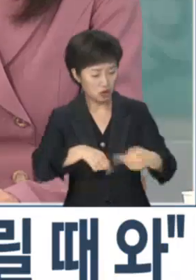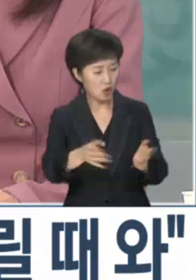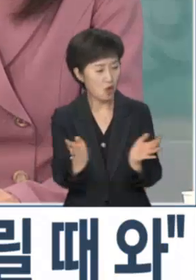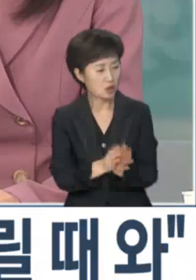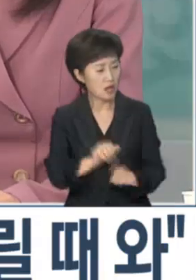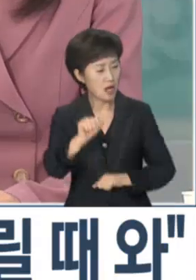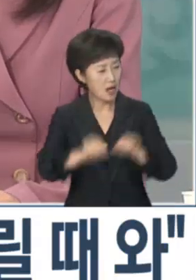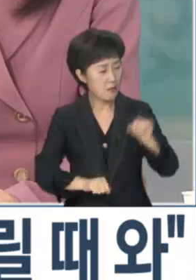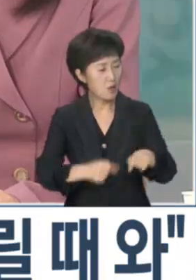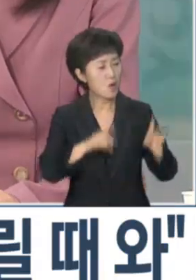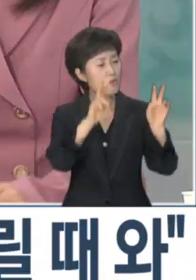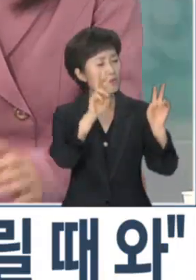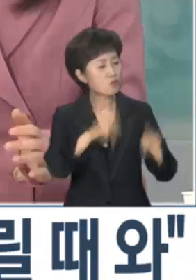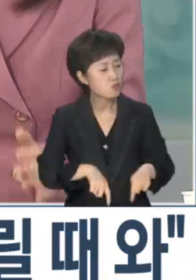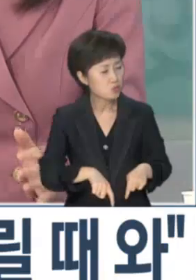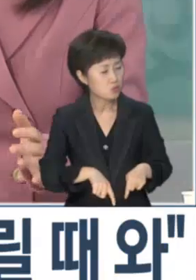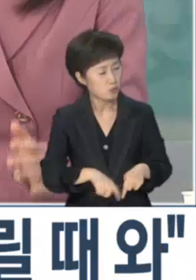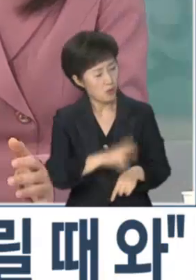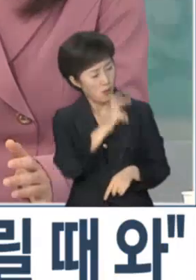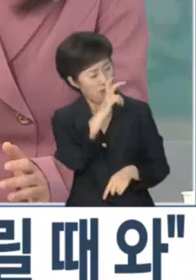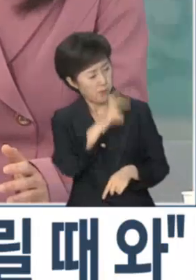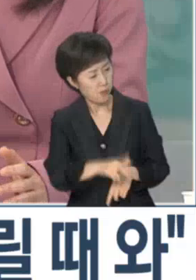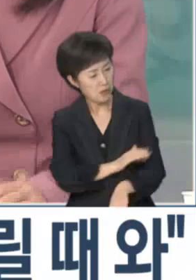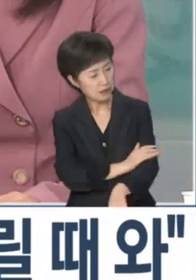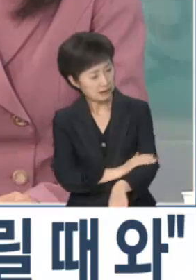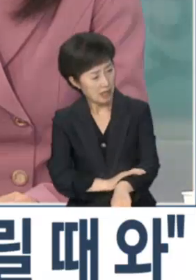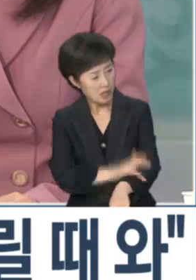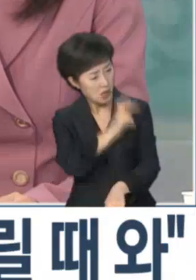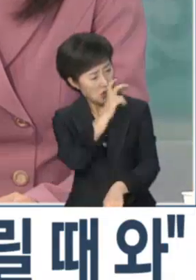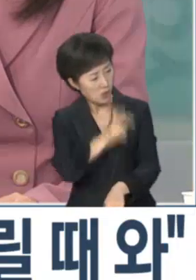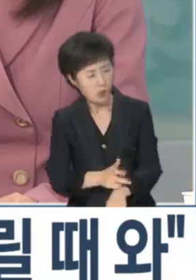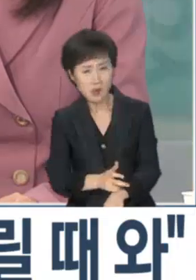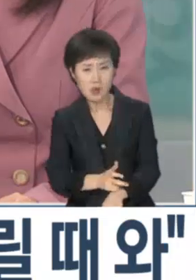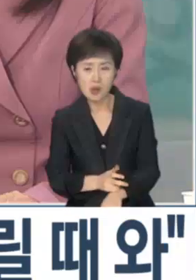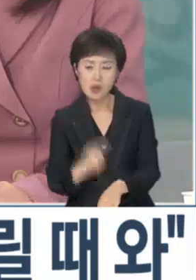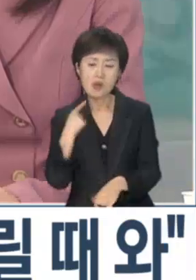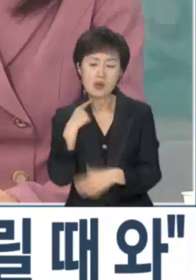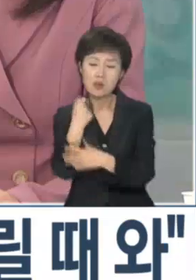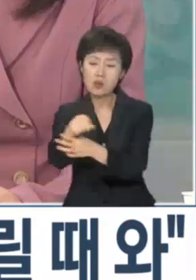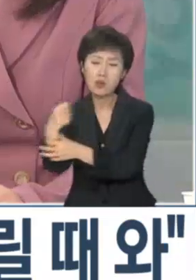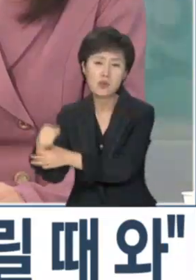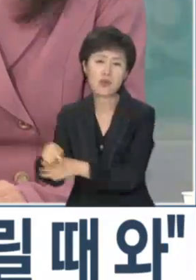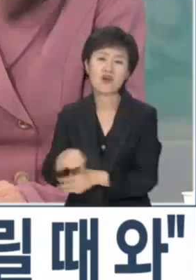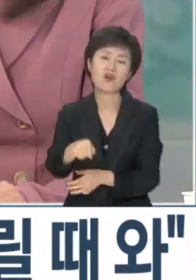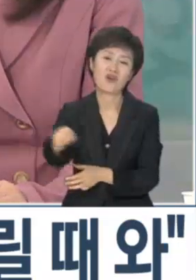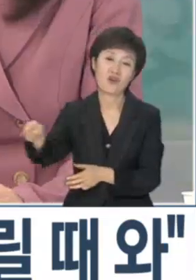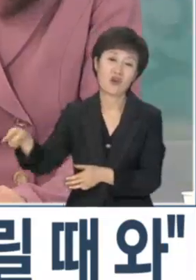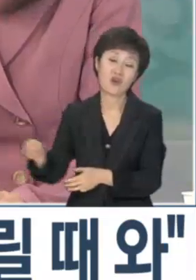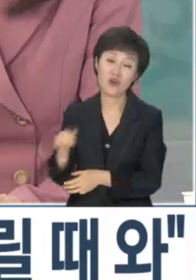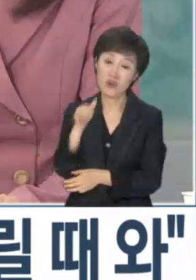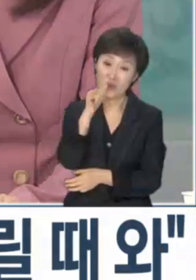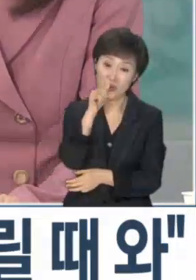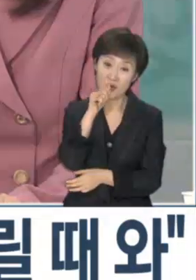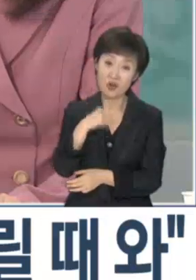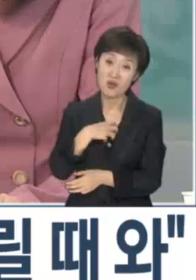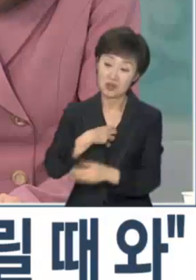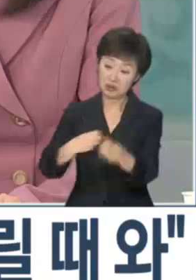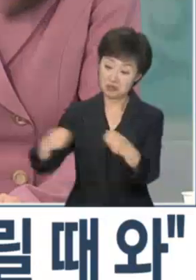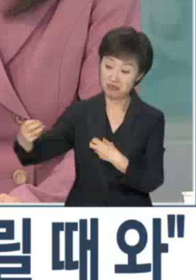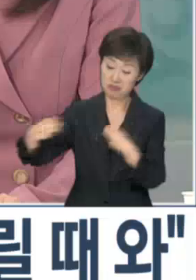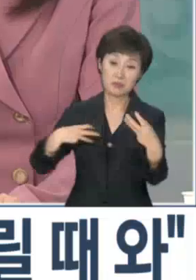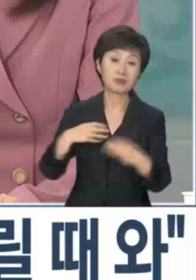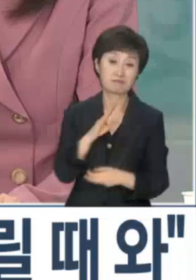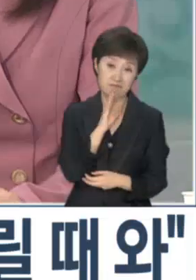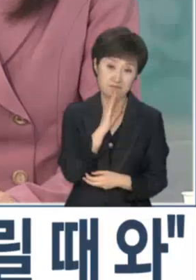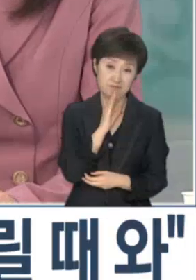하다 보니까 과연 이 총선 국면에서 이해관계자들의 그 이해관계를 과연 조절할 수 있을 것인지 이런 부분들의 의문을 품는